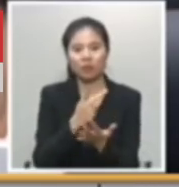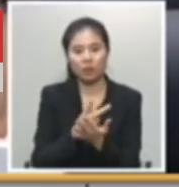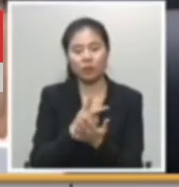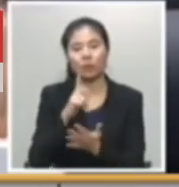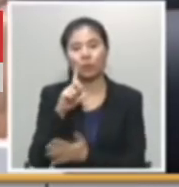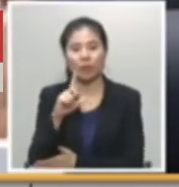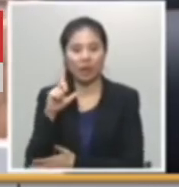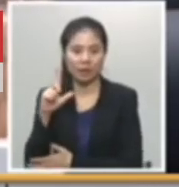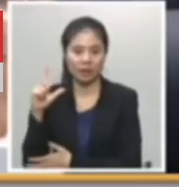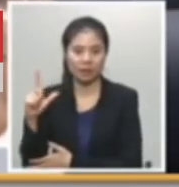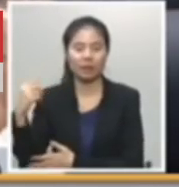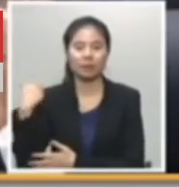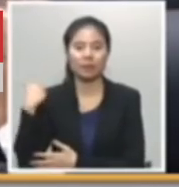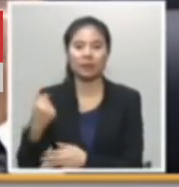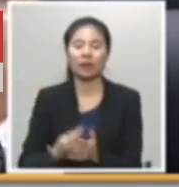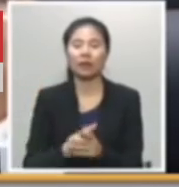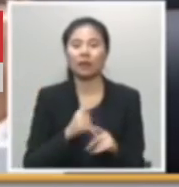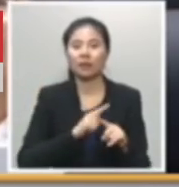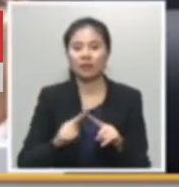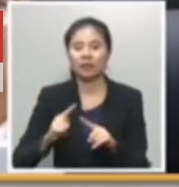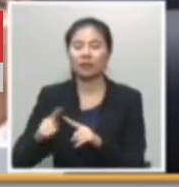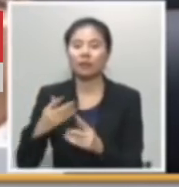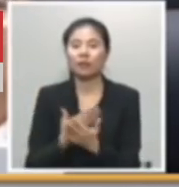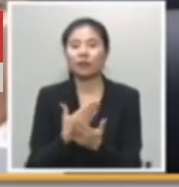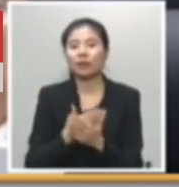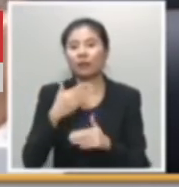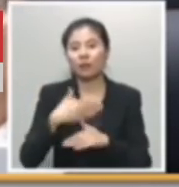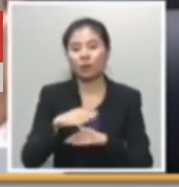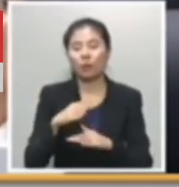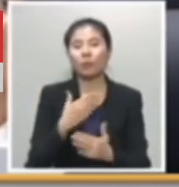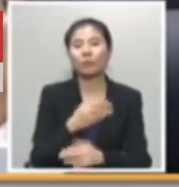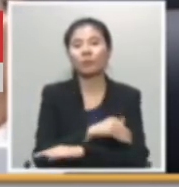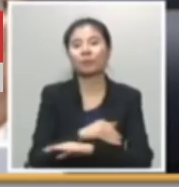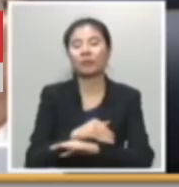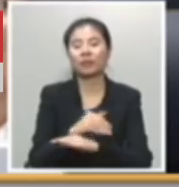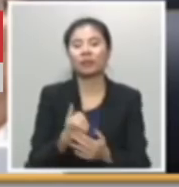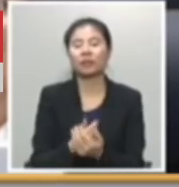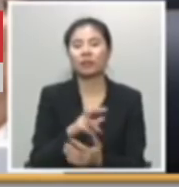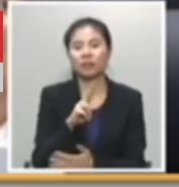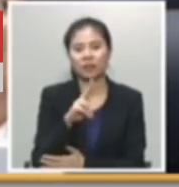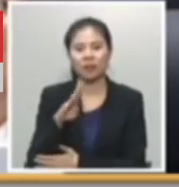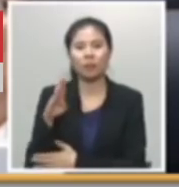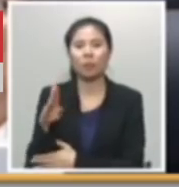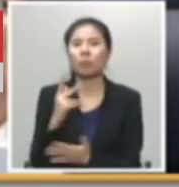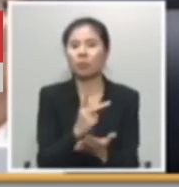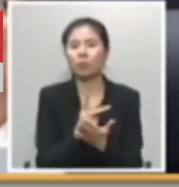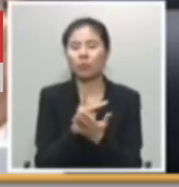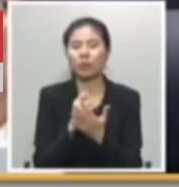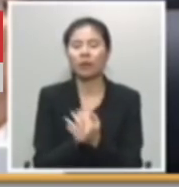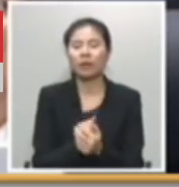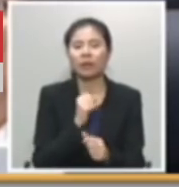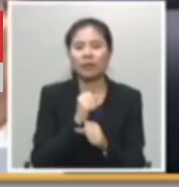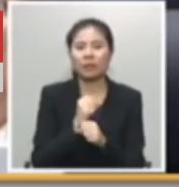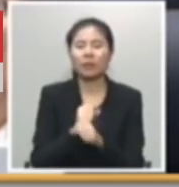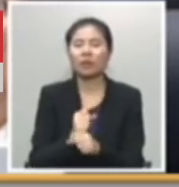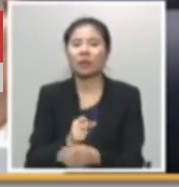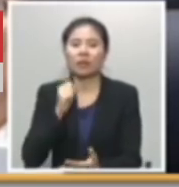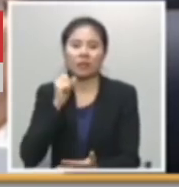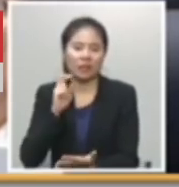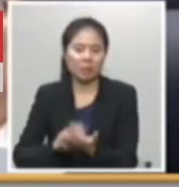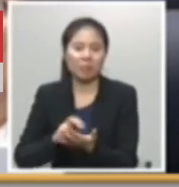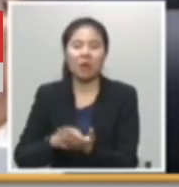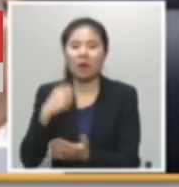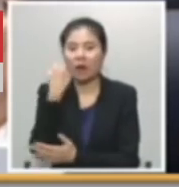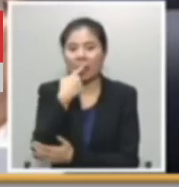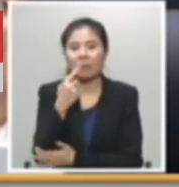ที่เงินกู้มาเนี่ยอย่างเงินนอกงบประมาณเนี่ยกู้มาไม่ต้องผ่านระบบนะครับไม่ต้องผ่านนะครับใช้ได้ตามอำเภอใจนะครับ